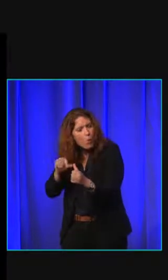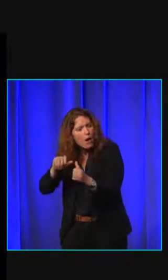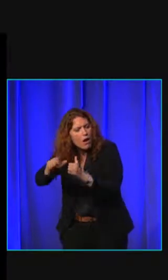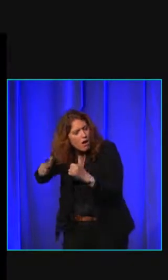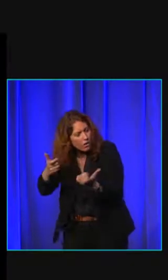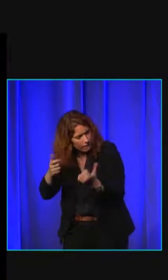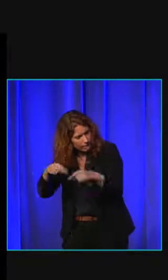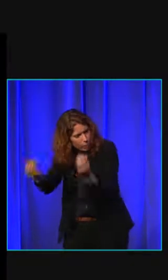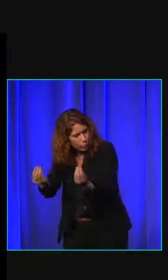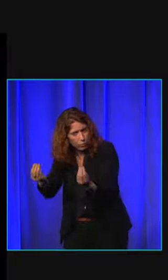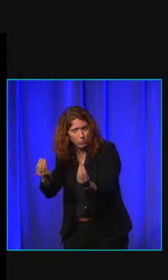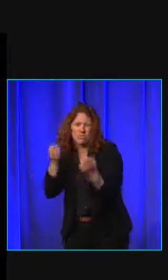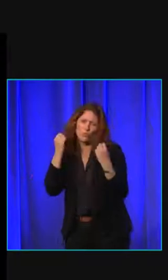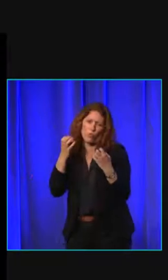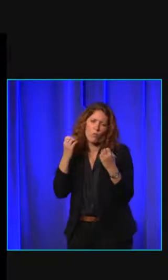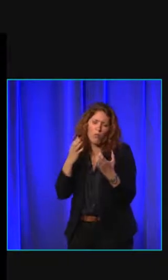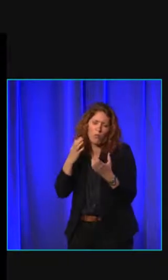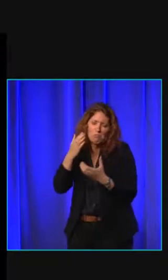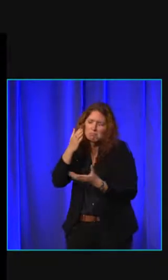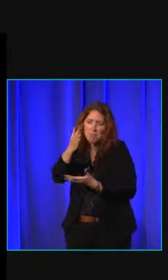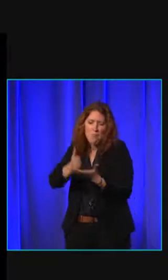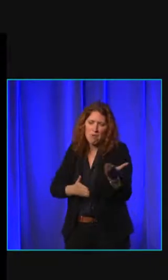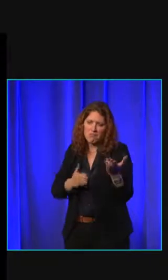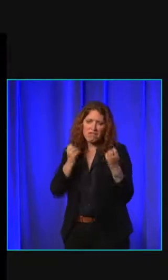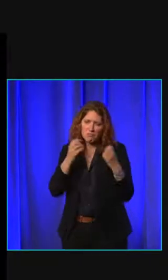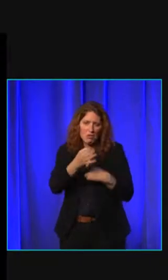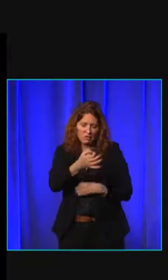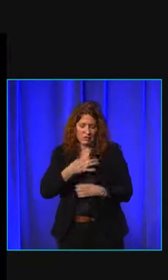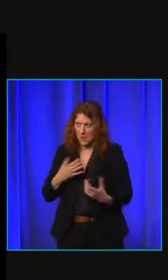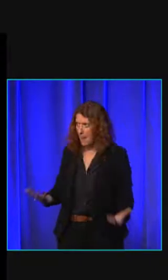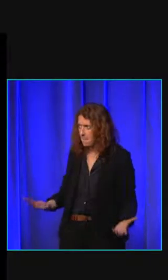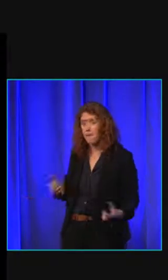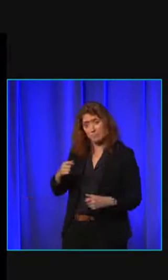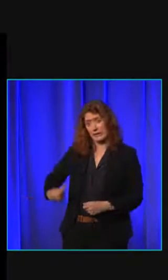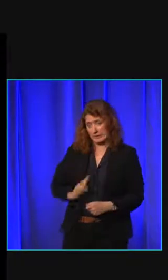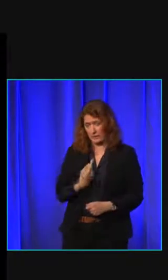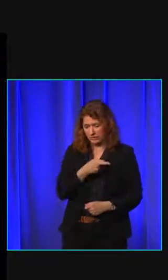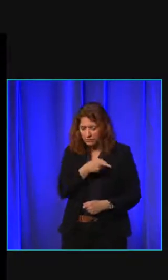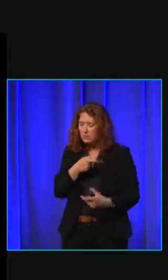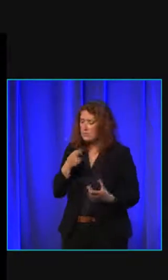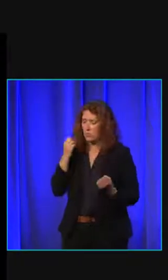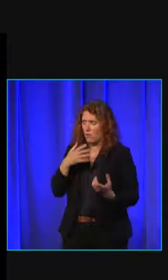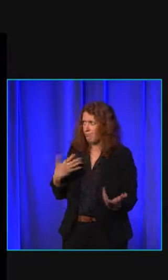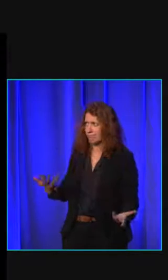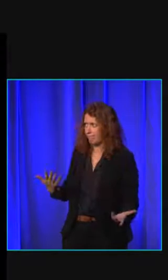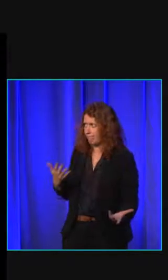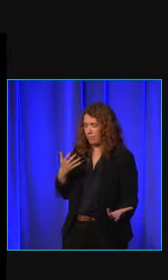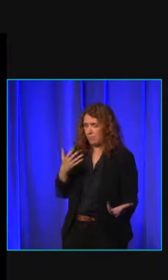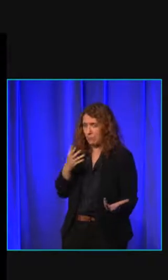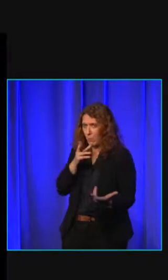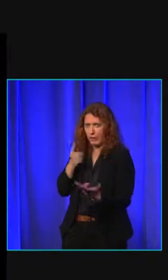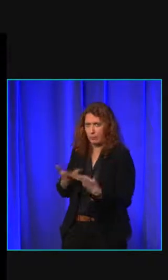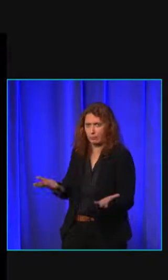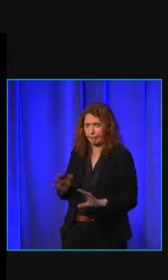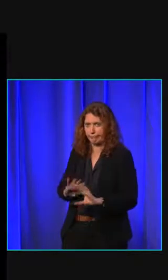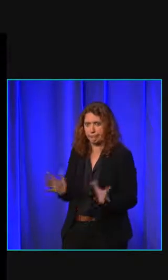pratique, une fois sur deux, sur les sportifs blessés, je m'aperçois qu'une fois sur deux, ils sont incapables de donner, d'émettre la bonne réponse. Donc ça, c'est